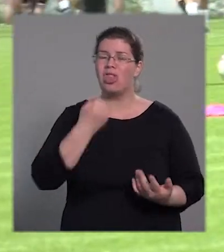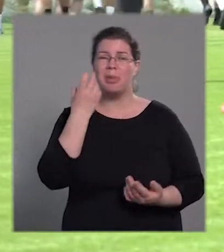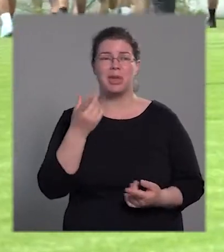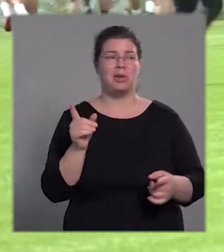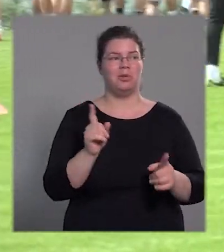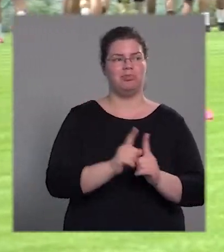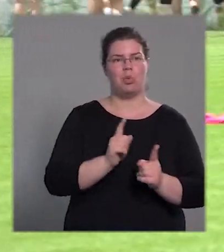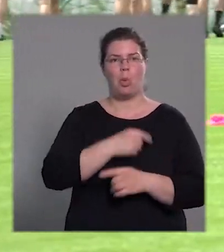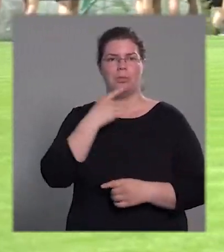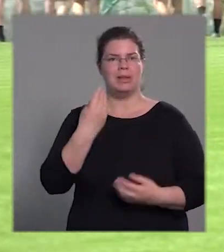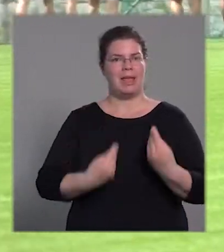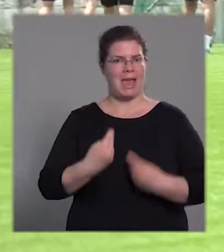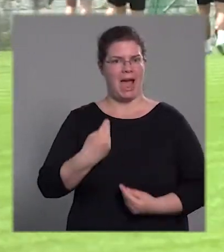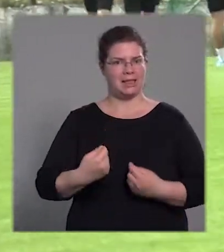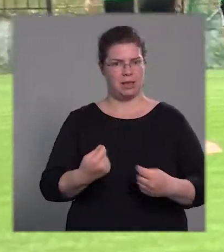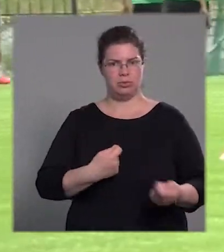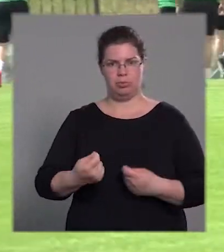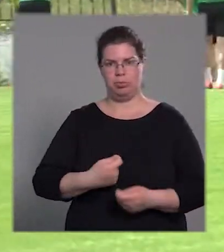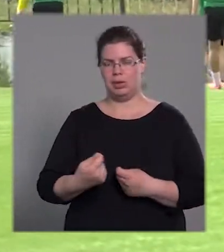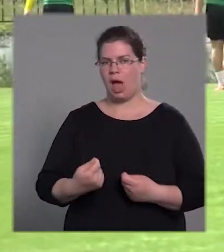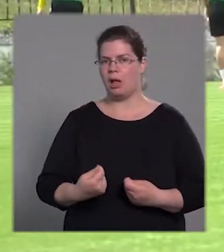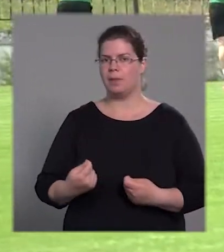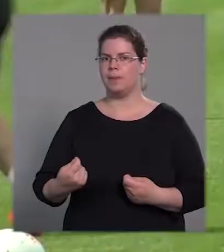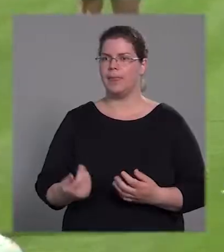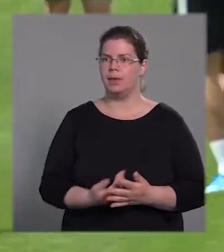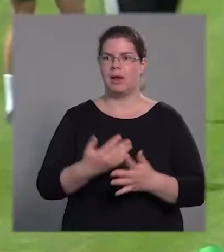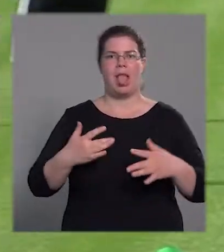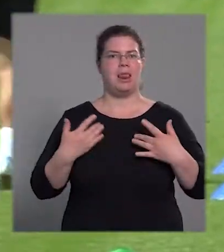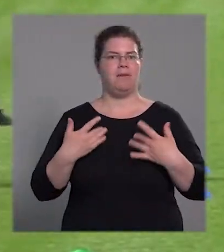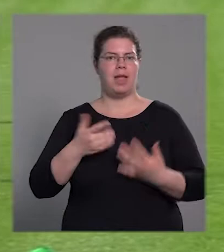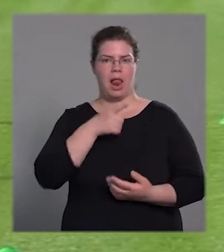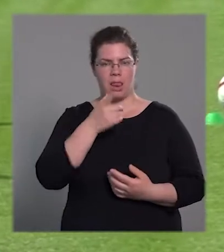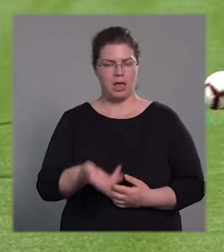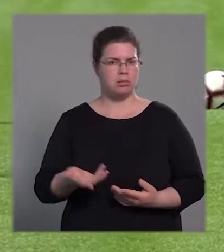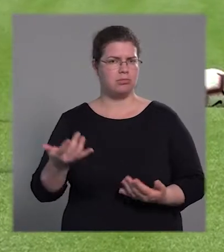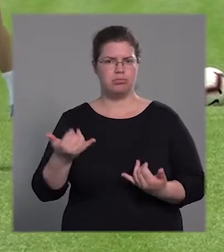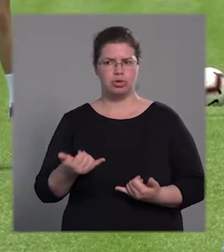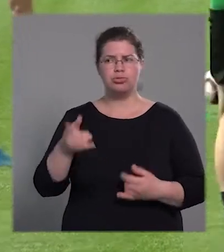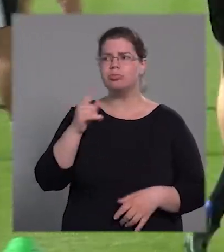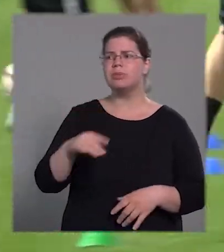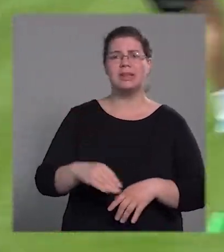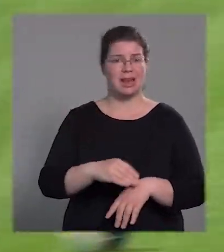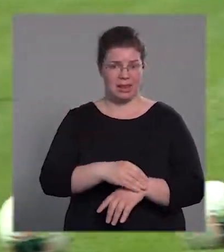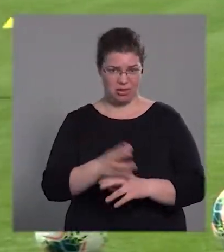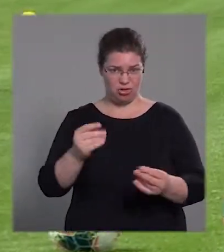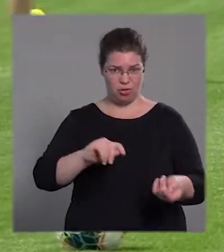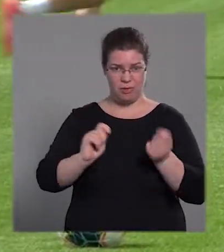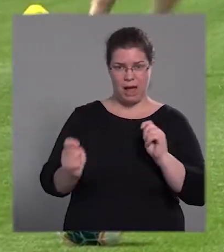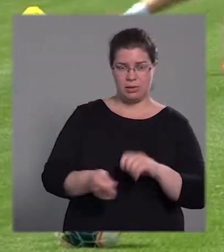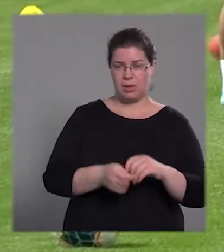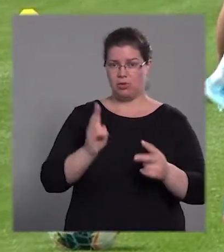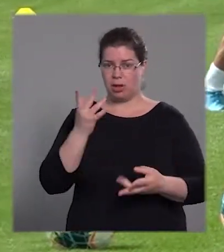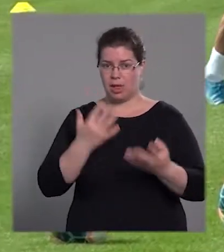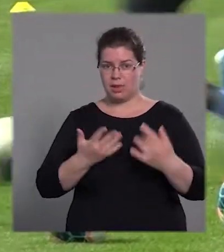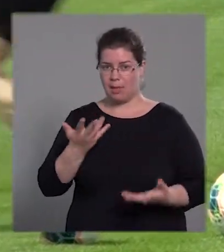a játékos piac ismét eleven lesz, mit érzékelsz, hogy sok változással kell